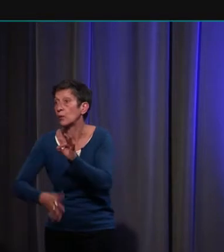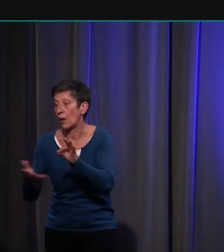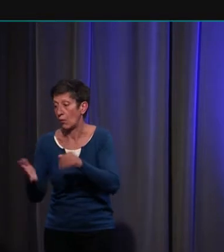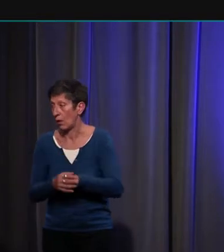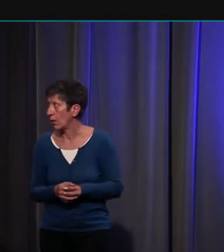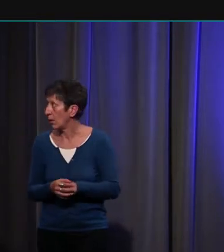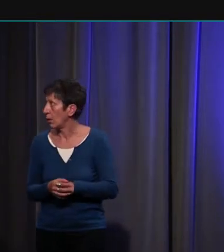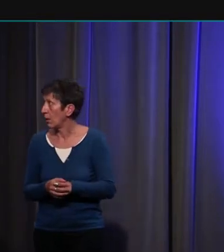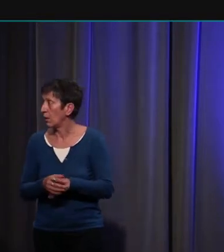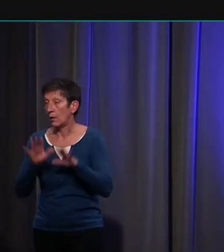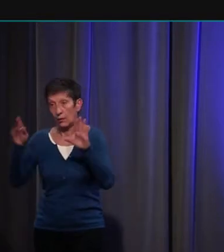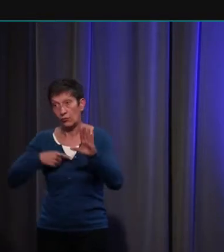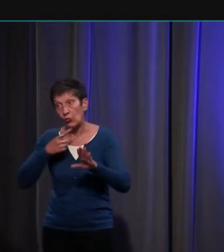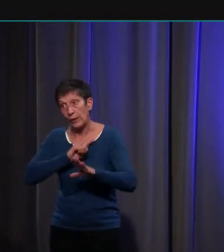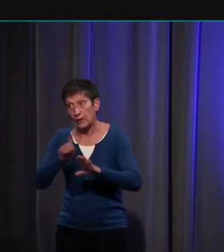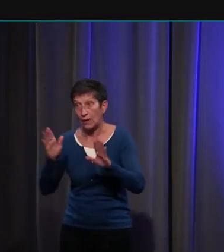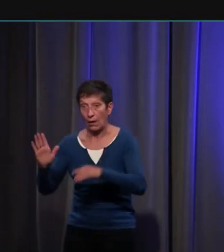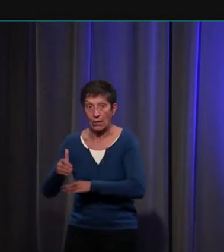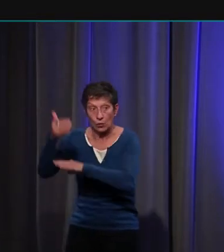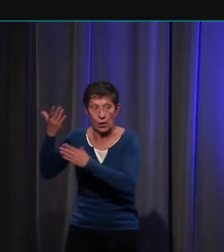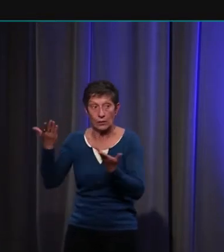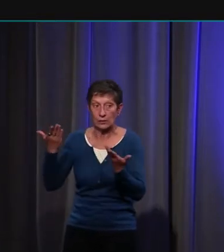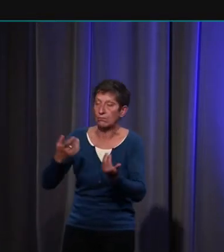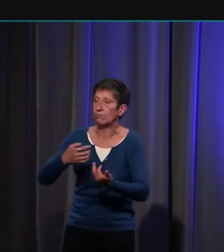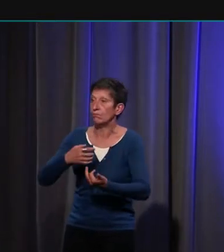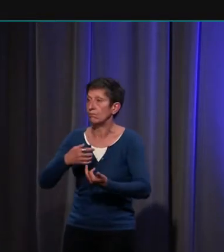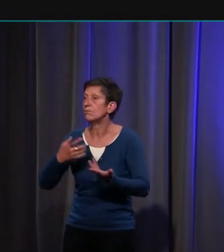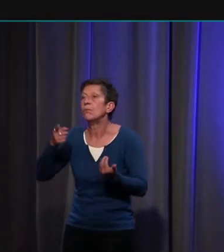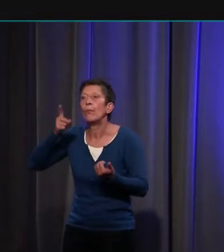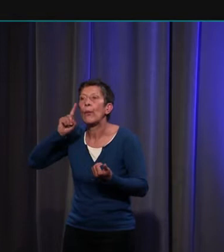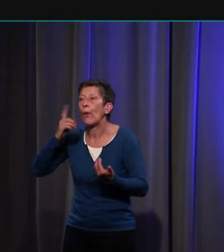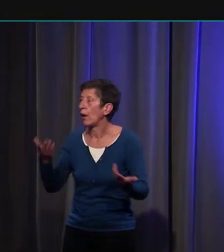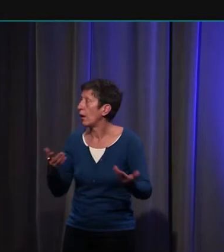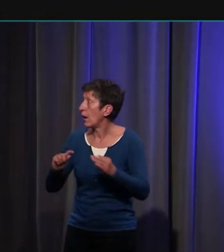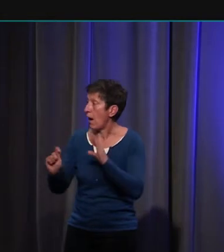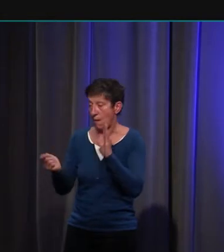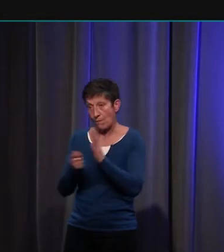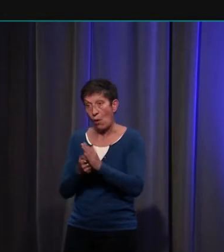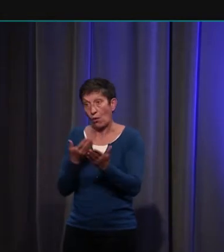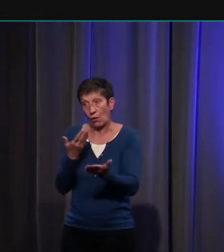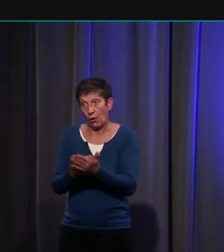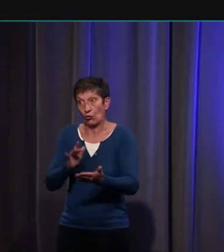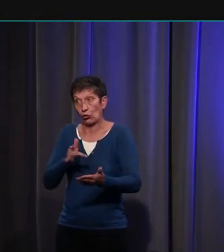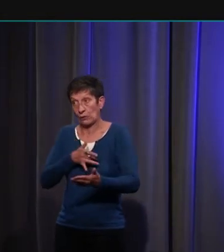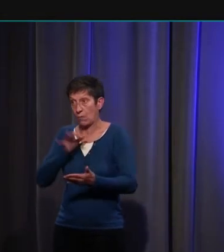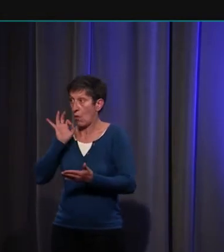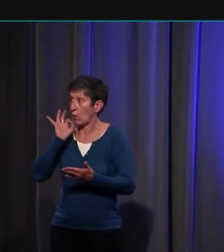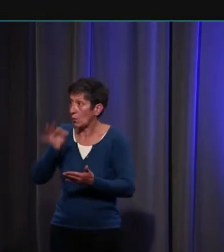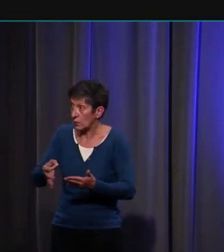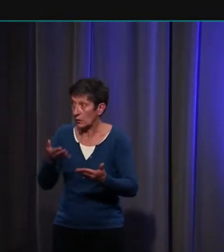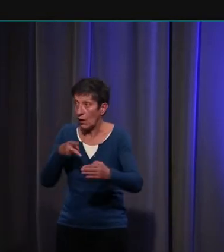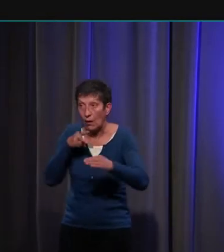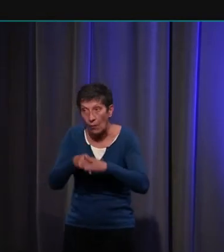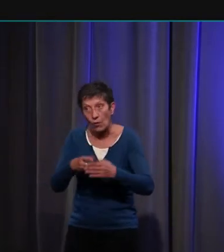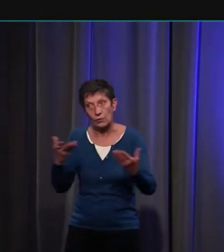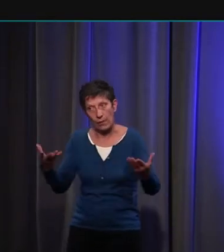de nationalisme en aucun moment parce que c'est un sentiment qui apparaît bien sûr à l'époque mais qui se développe surtout aux 14e 15e siècle avec la